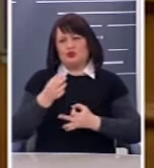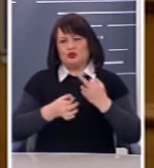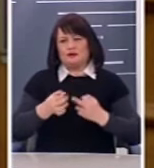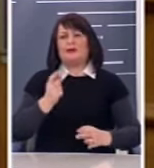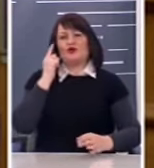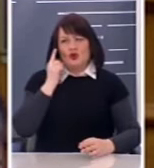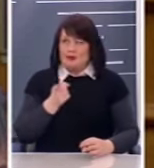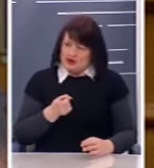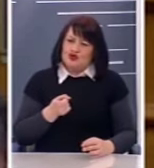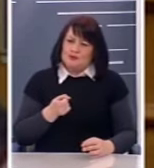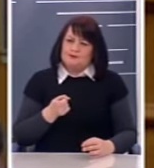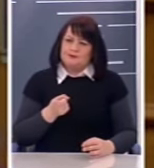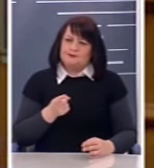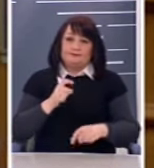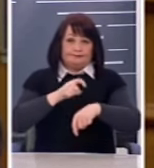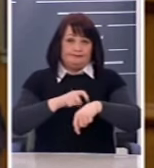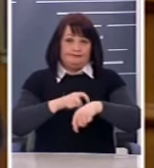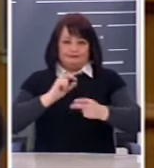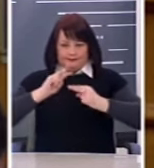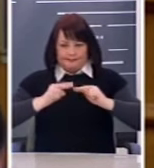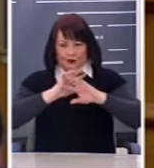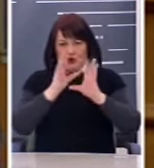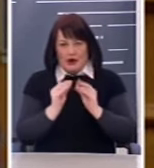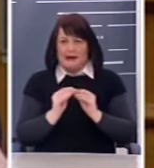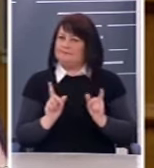Νομίζω ότι δεν είναι η ώρα να τα απαντήσουμε όλα.